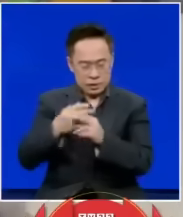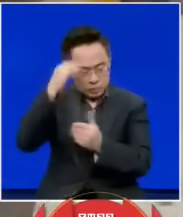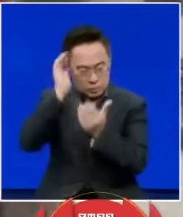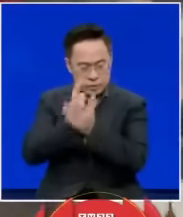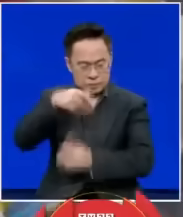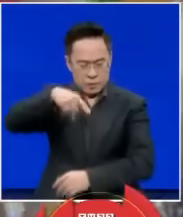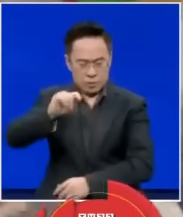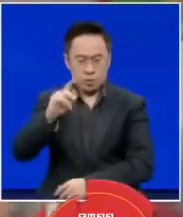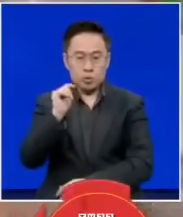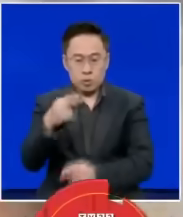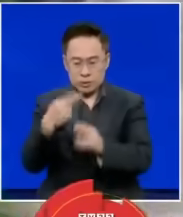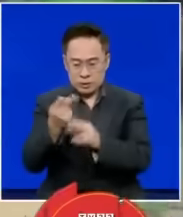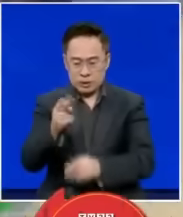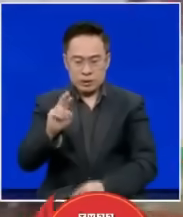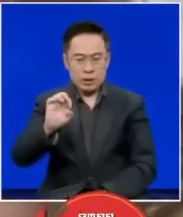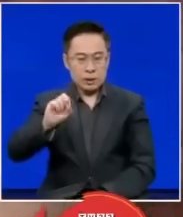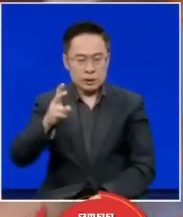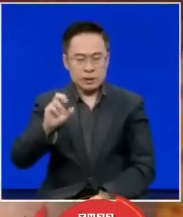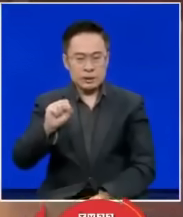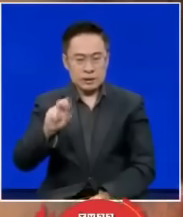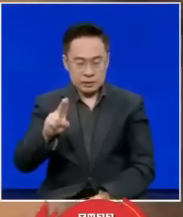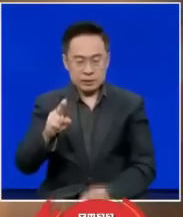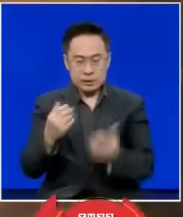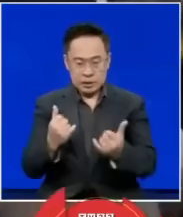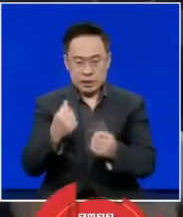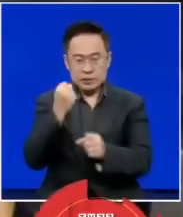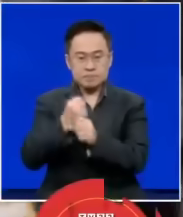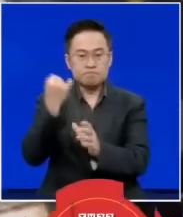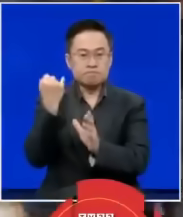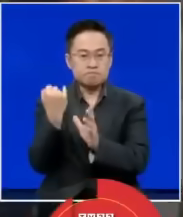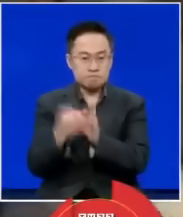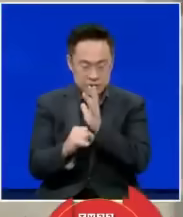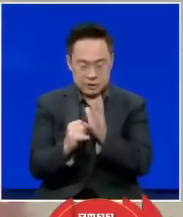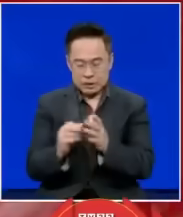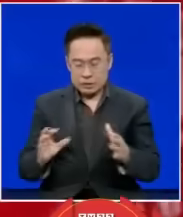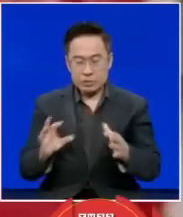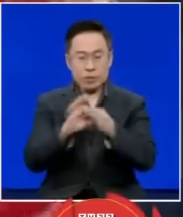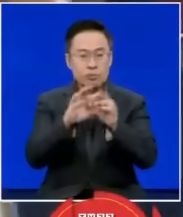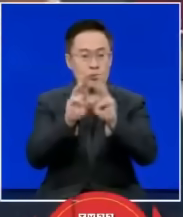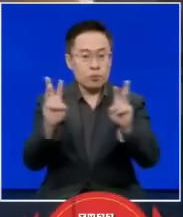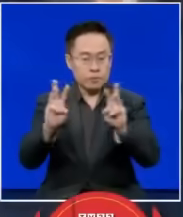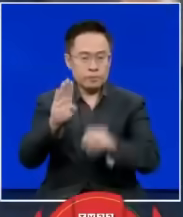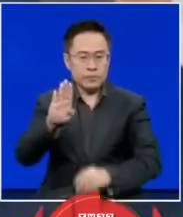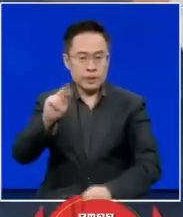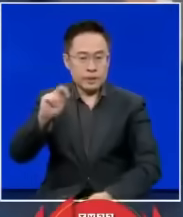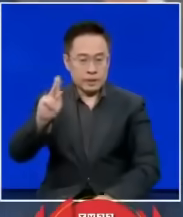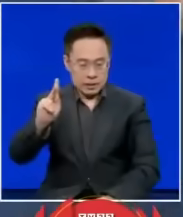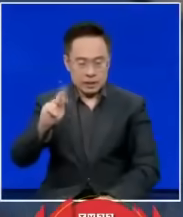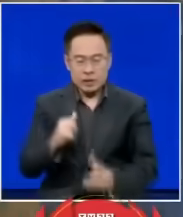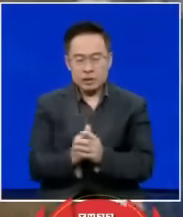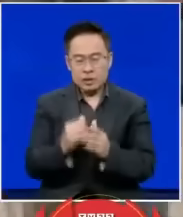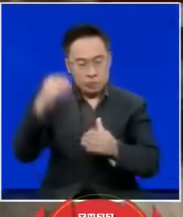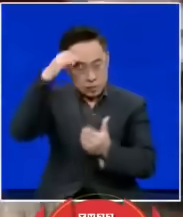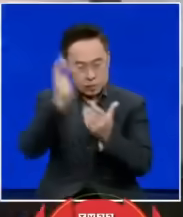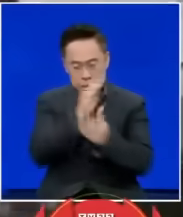Master ก็เลยต้องส่งสำนวนนะคะทั้งสำนวนคดีอาญาหลักของสน.เตาปูนไปให้ปปช.พิจารณามีผู้ต้องหาในคดีเนี่ยเป็นตำรวจ5น